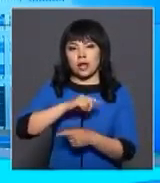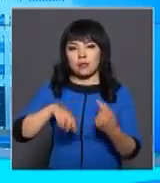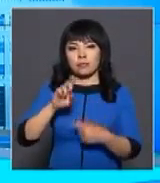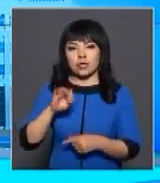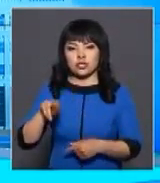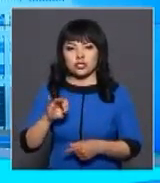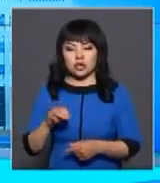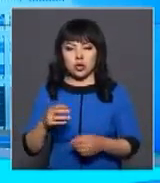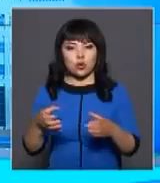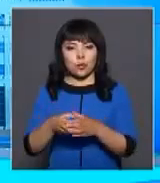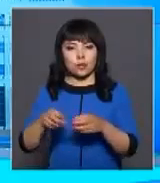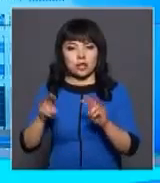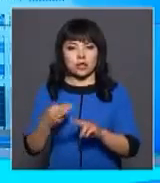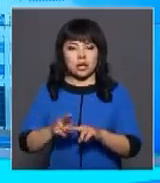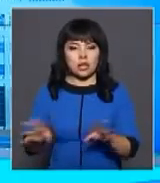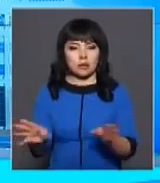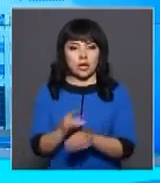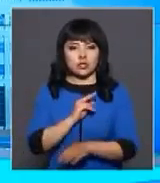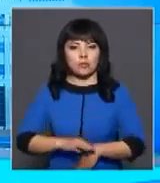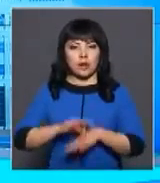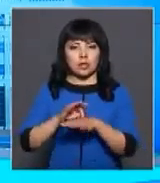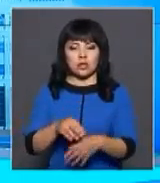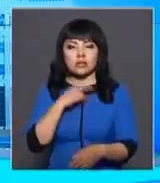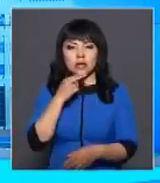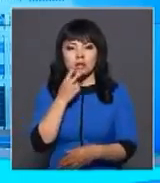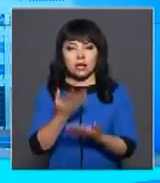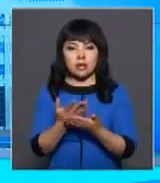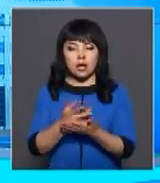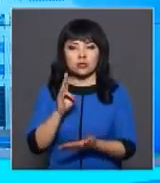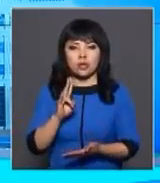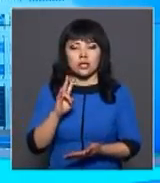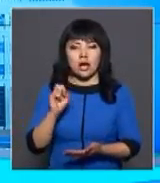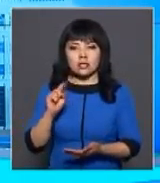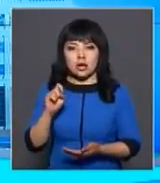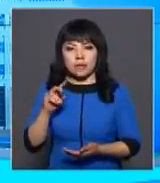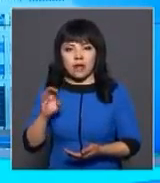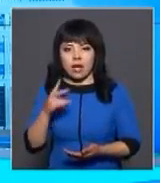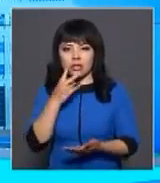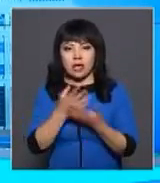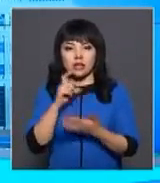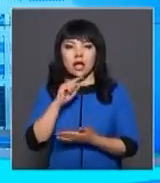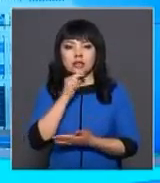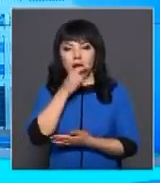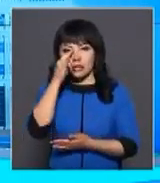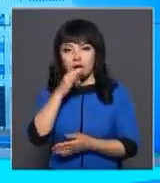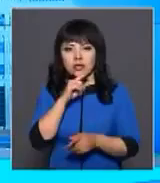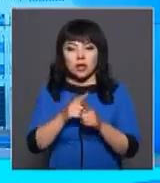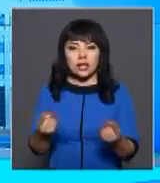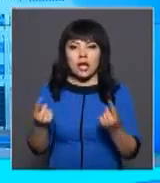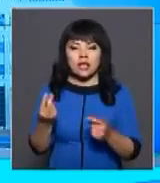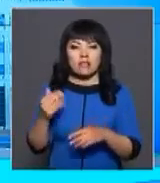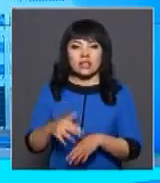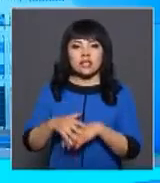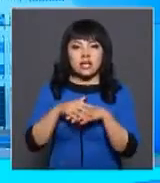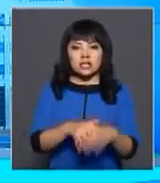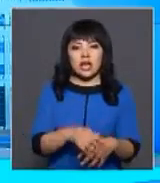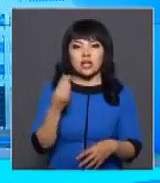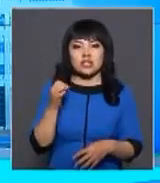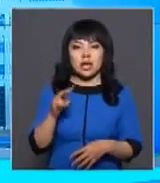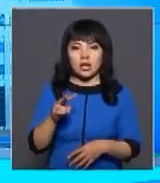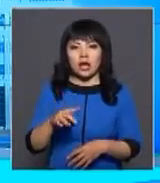Group компаниясымен бірігу мәселесіне жіті назар аударды. Нұрсұлтан Назарбаев Қазақстан экономикасындағы ірі инвестордың